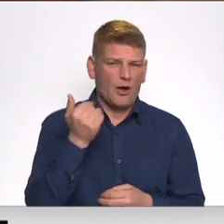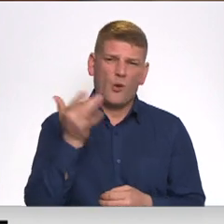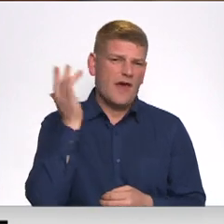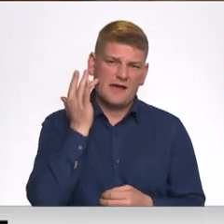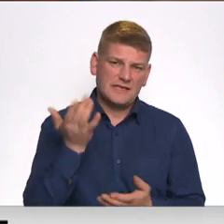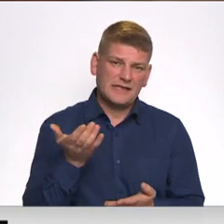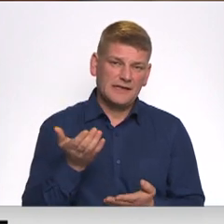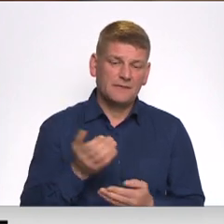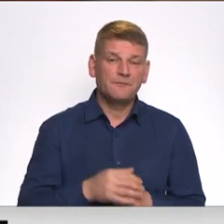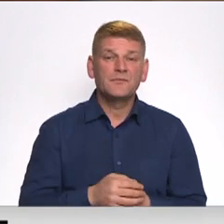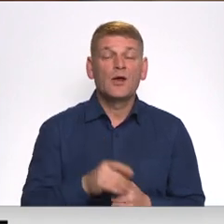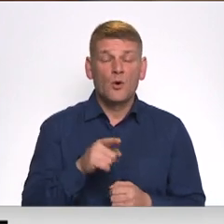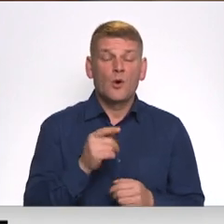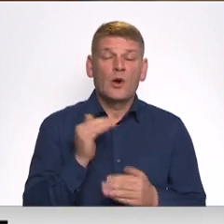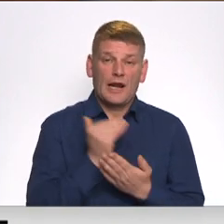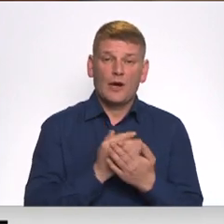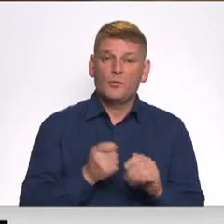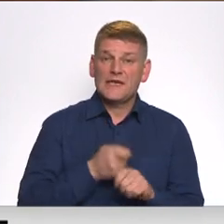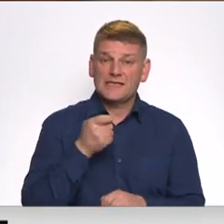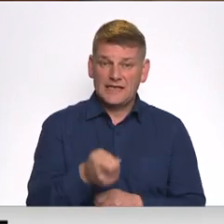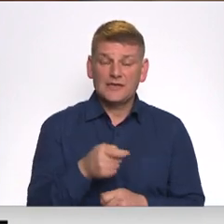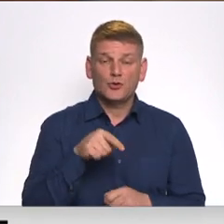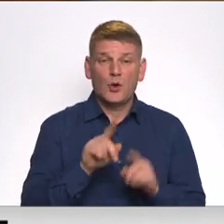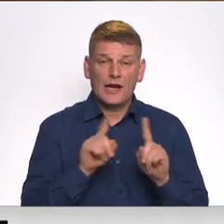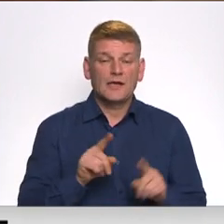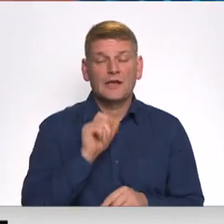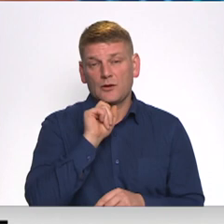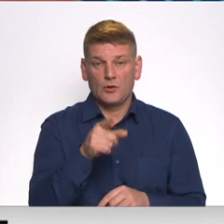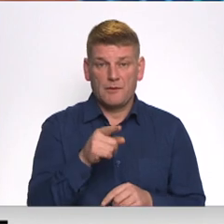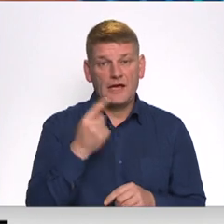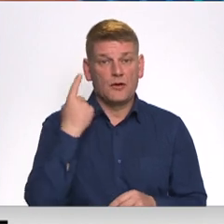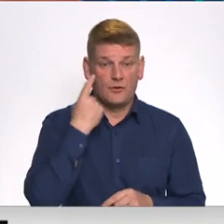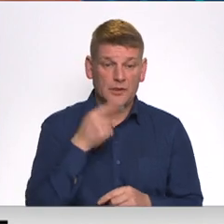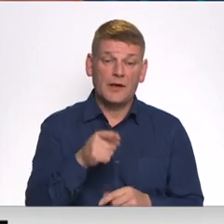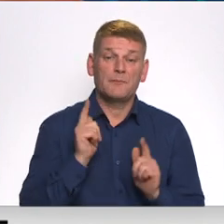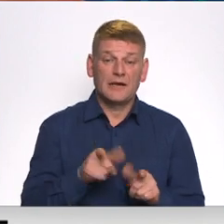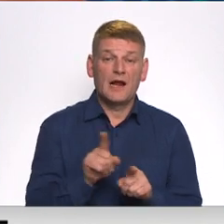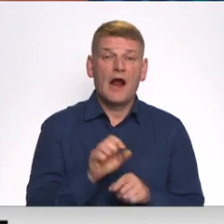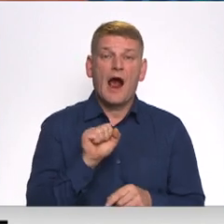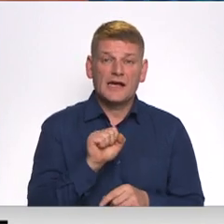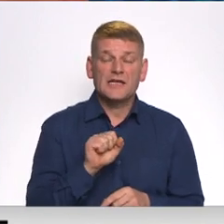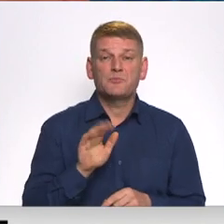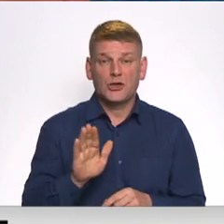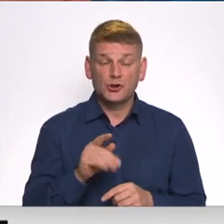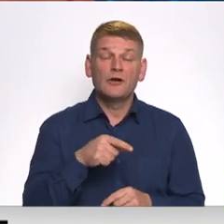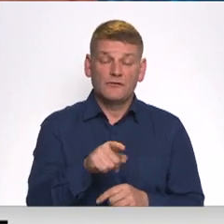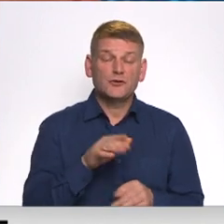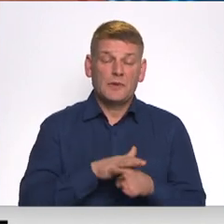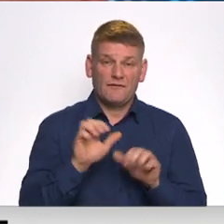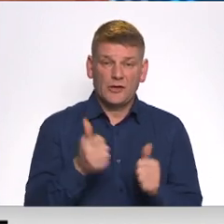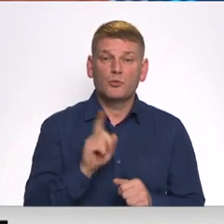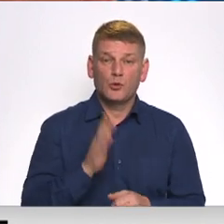vai ne? Un likuma iesniedzēji, tā teikt, šo lietu nebija pārdomājuši. Tam piekrīt arī Aigars Bikše. Viņš uzsver, ka pilnveidošanai